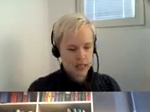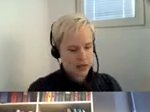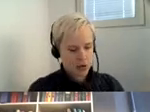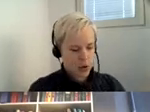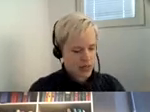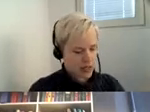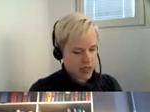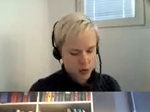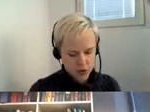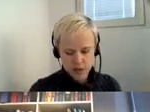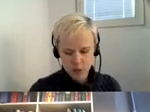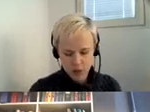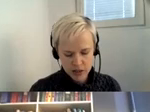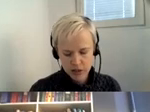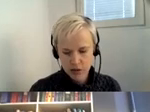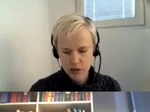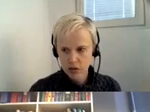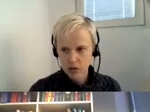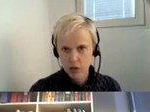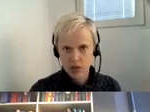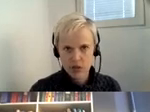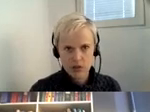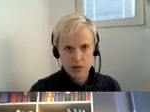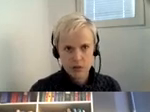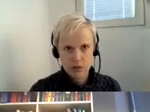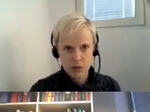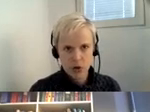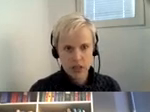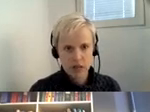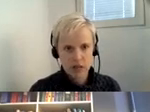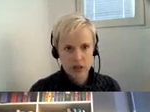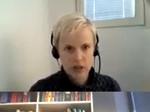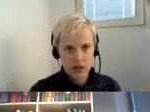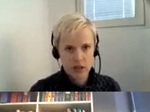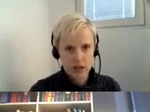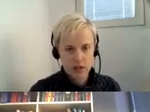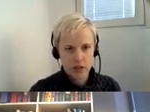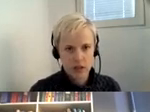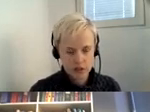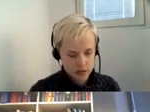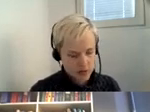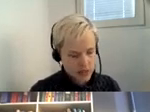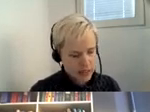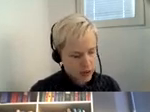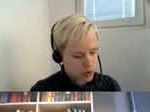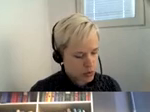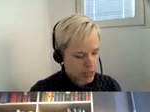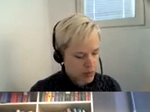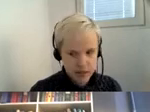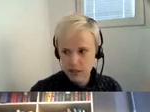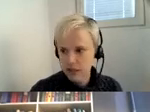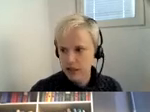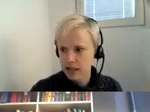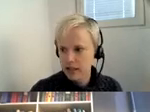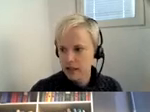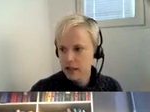Muistelen, että Syksy Räsänen kirjoitti siitä blogiinsa Ursan blogiin. Ja sieltä löytyy